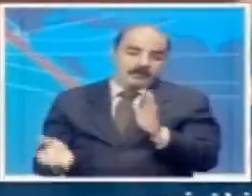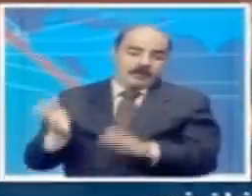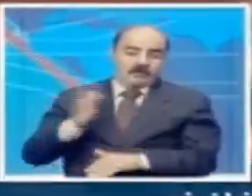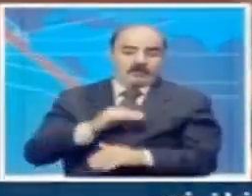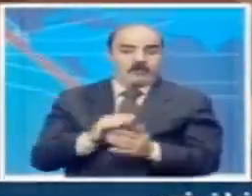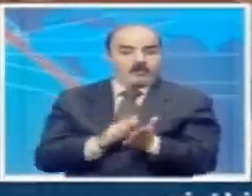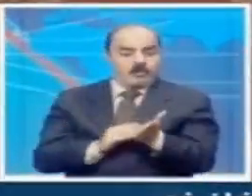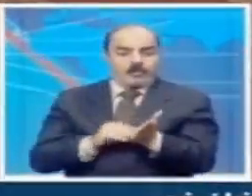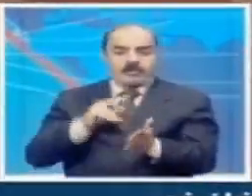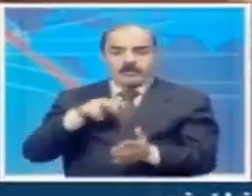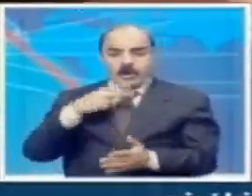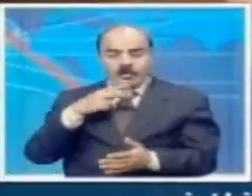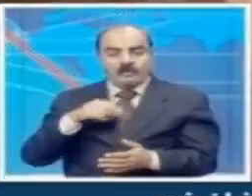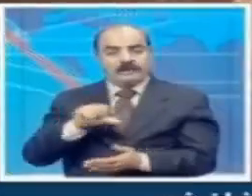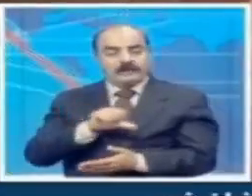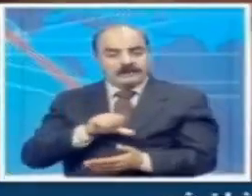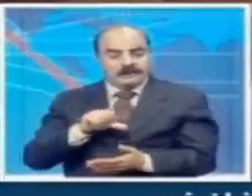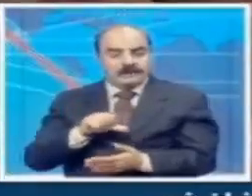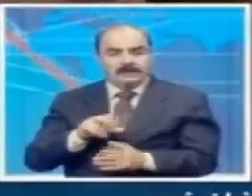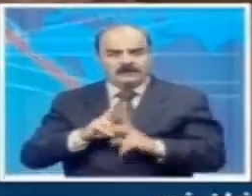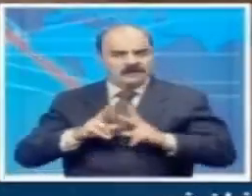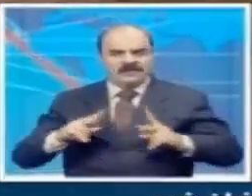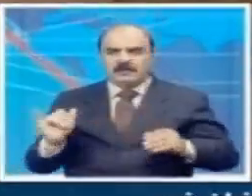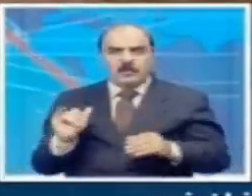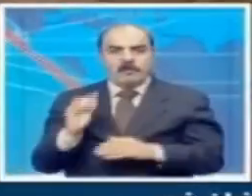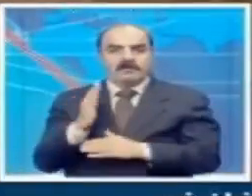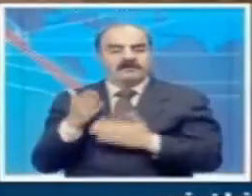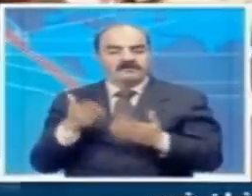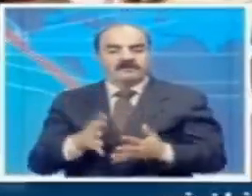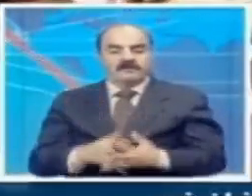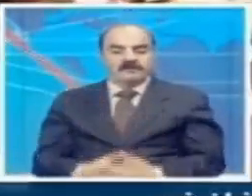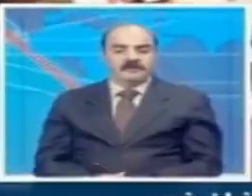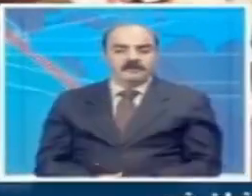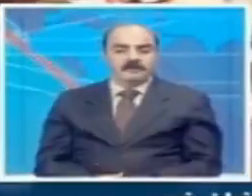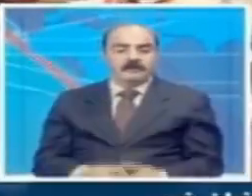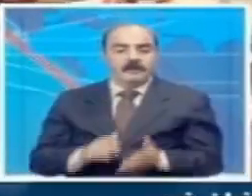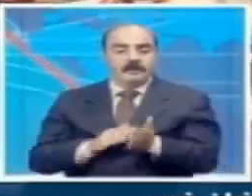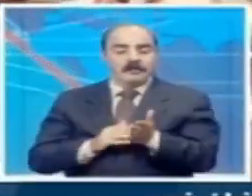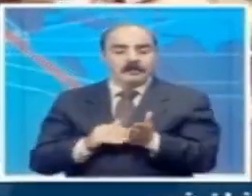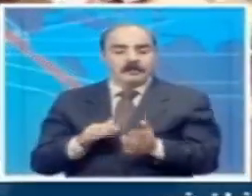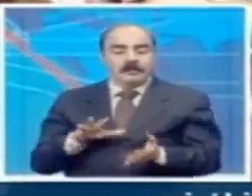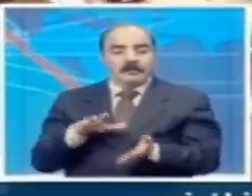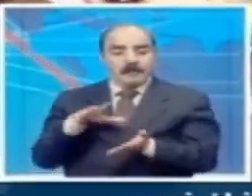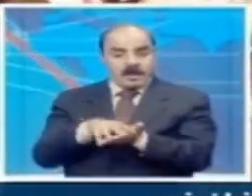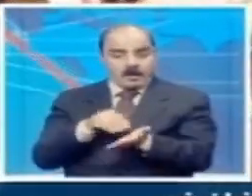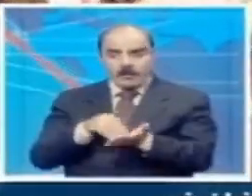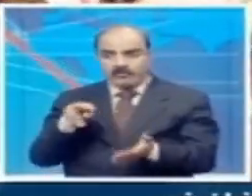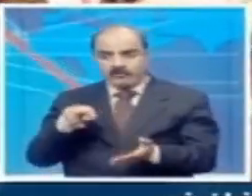الأرز والمكرونة والزيت وغيرها من السلع الأخرى. عندي الرز بيبدا من